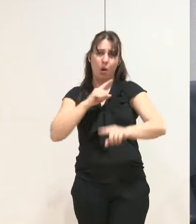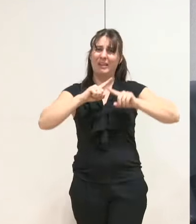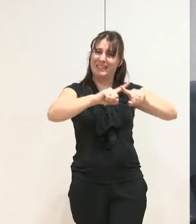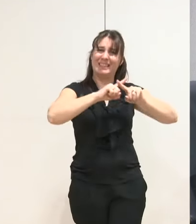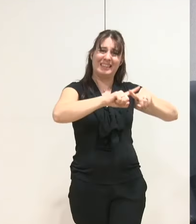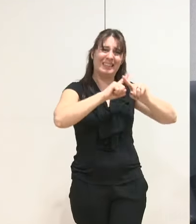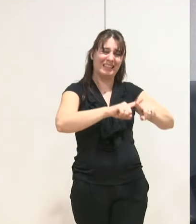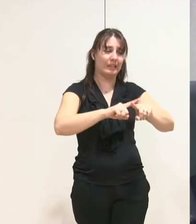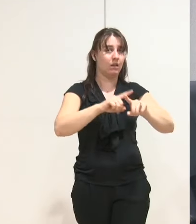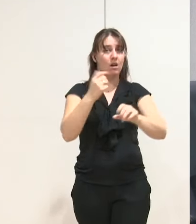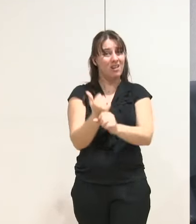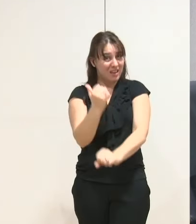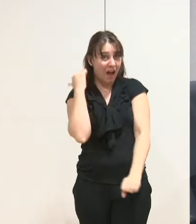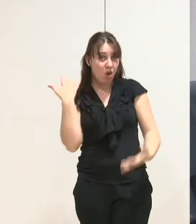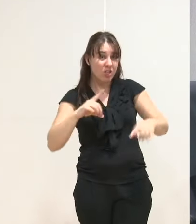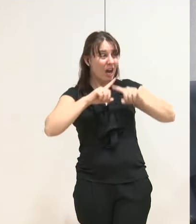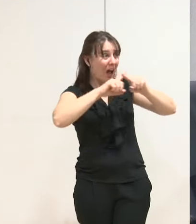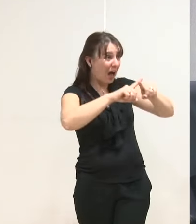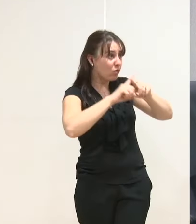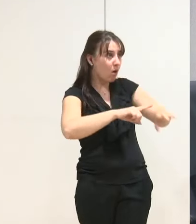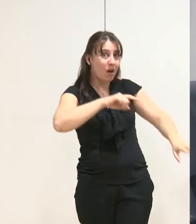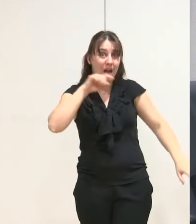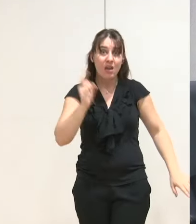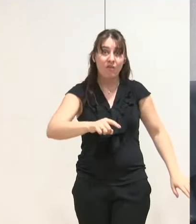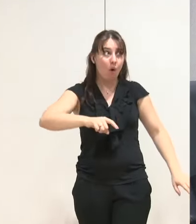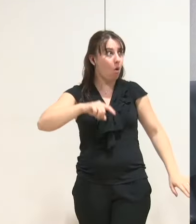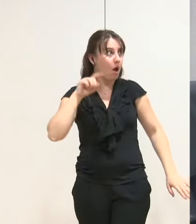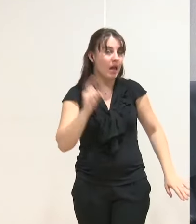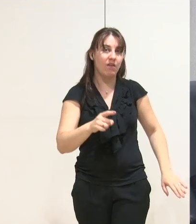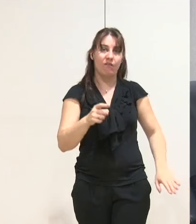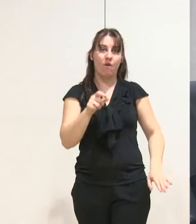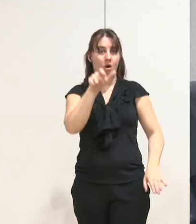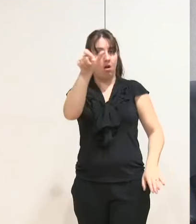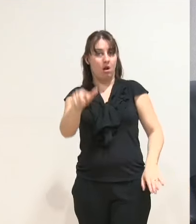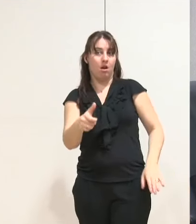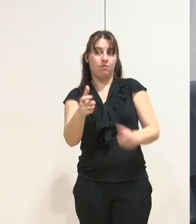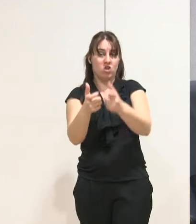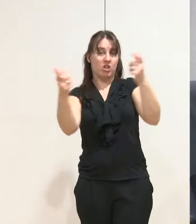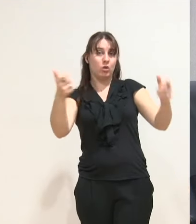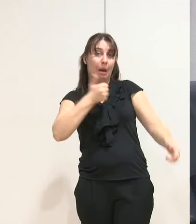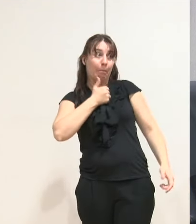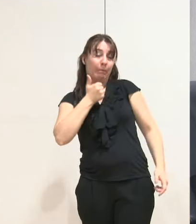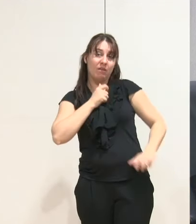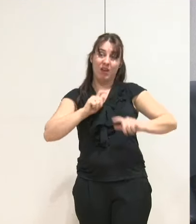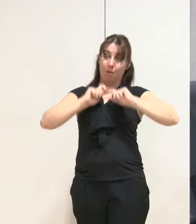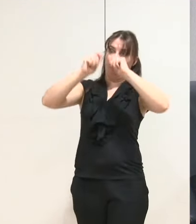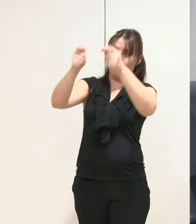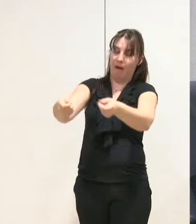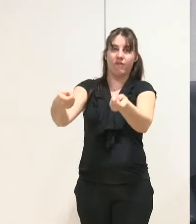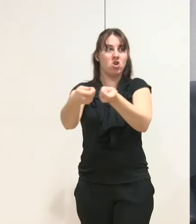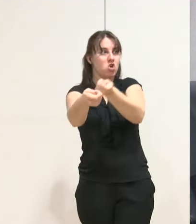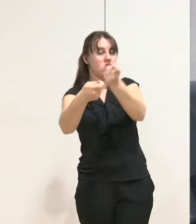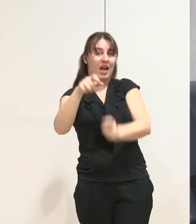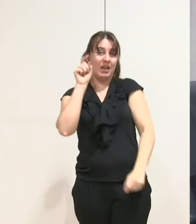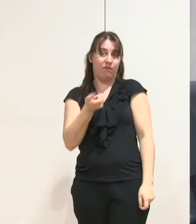dire il y a un an déjà qu'il fallait trouver un gestionnaire privé pour cet équipement